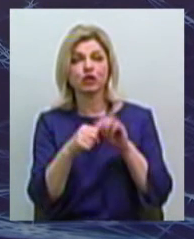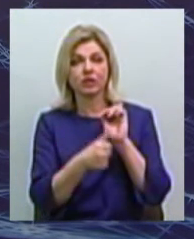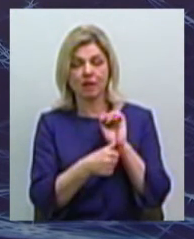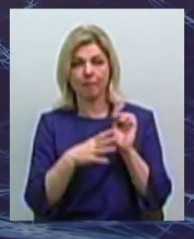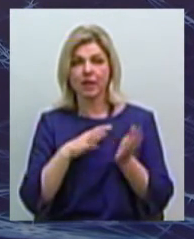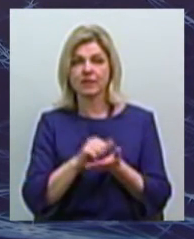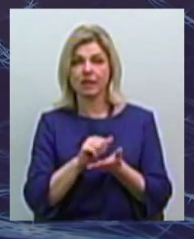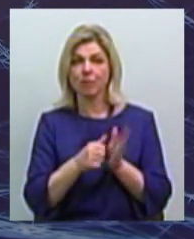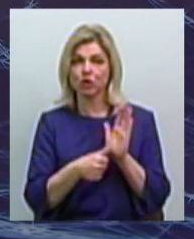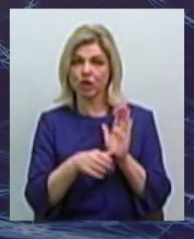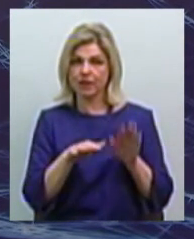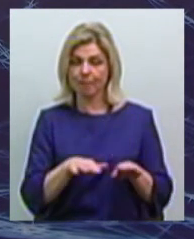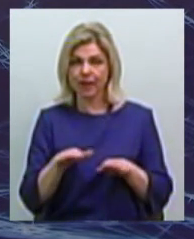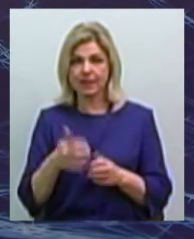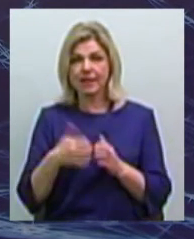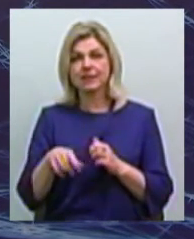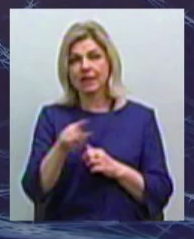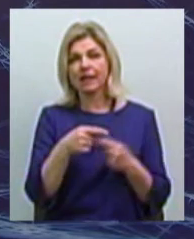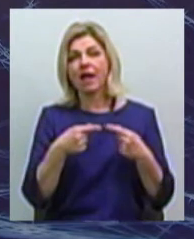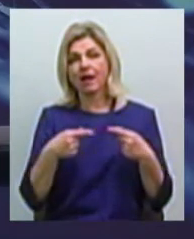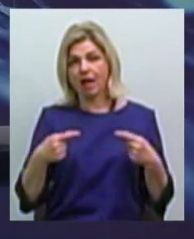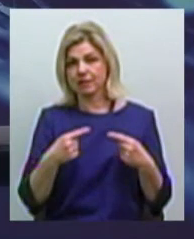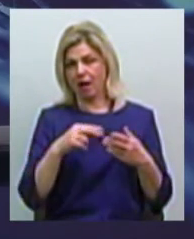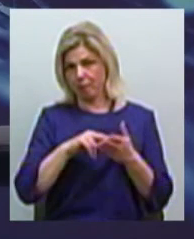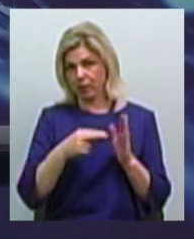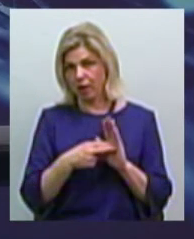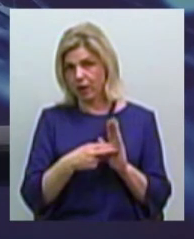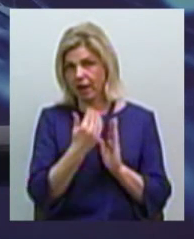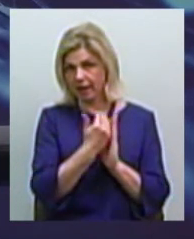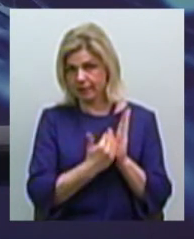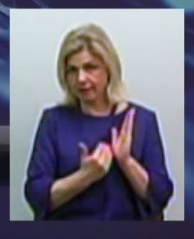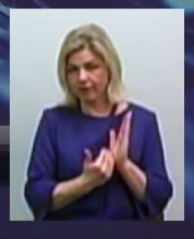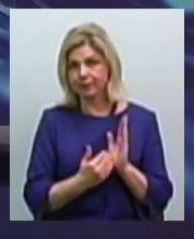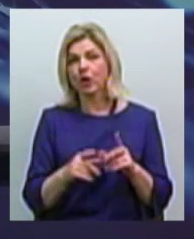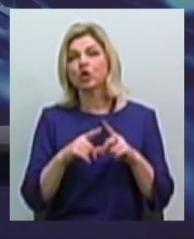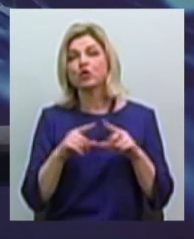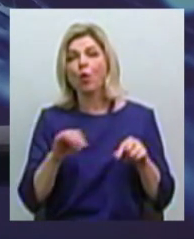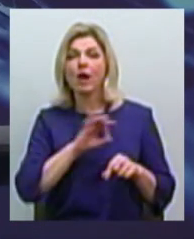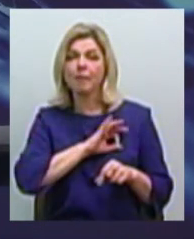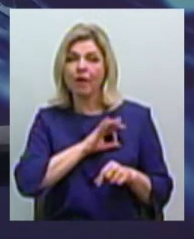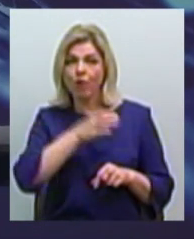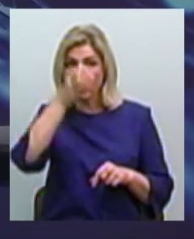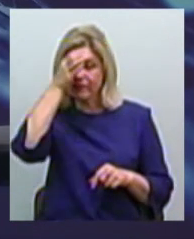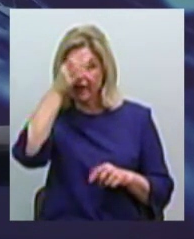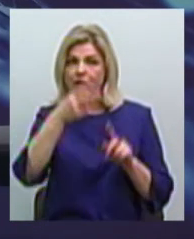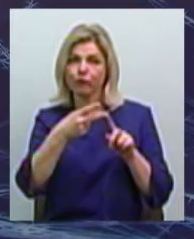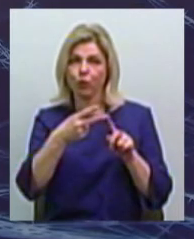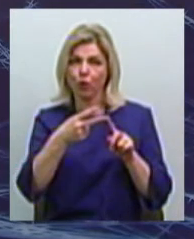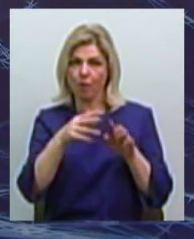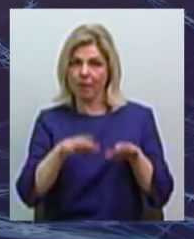6 місце серед інших проєктів на конкурсі. Школа правової освіти – 2 місце. А вже